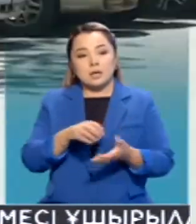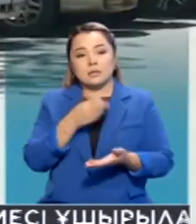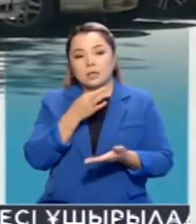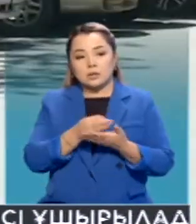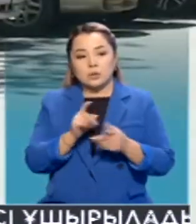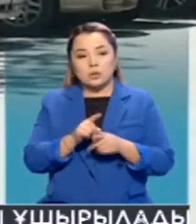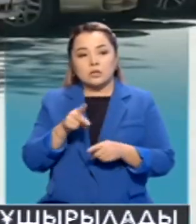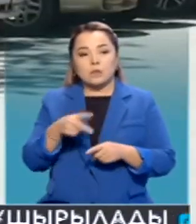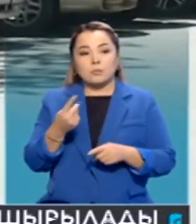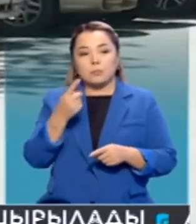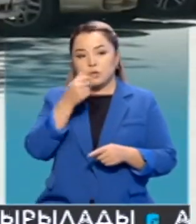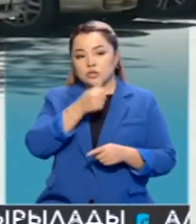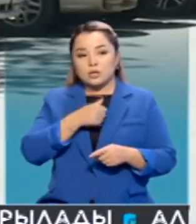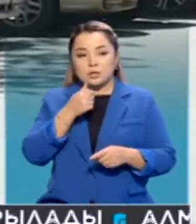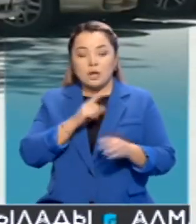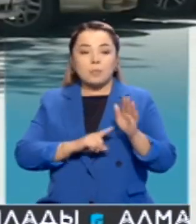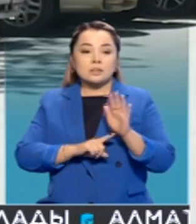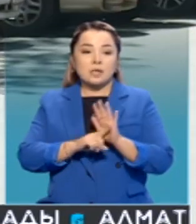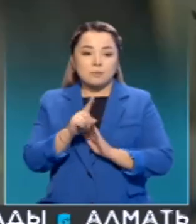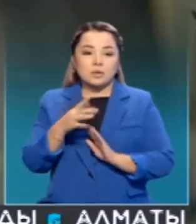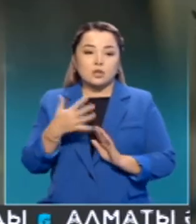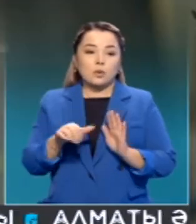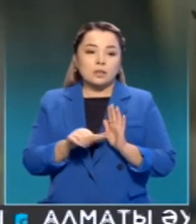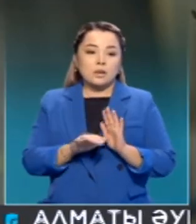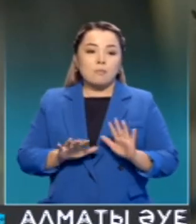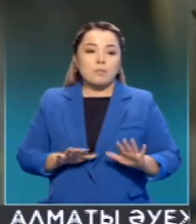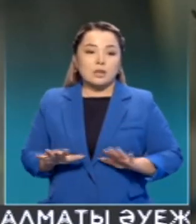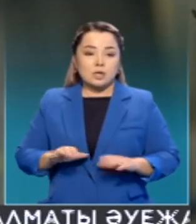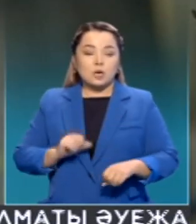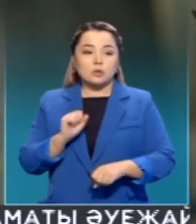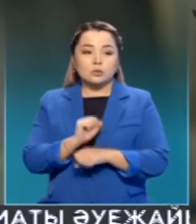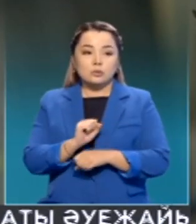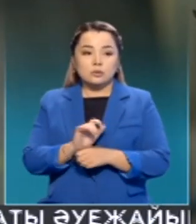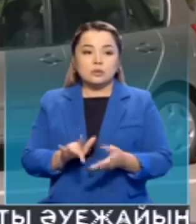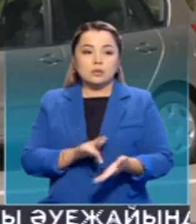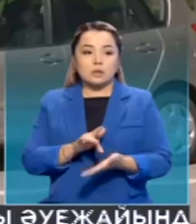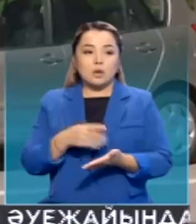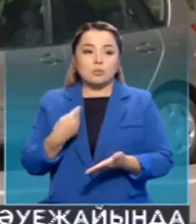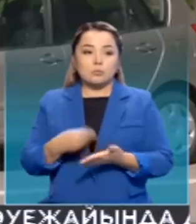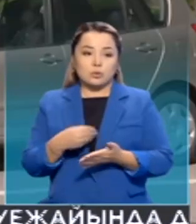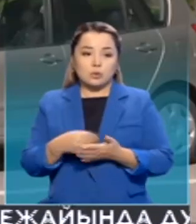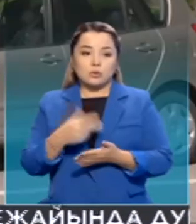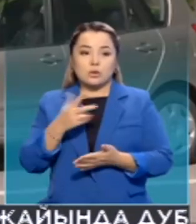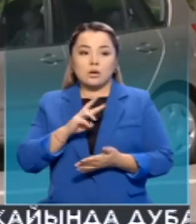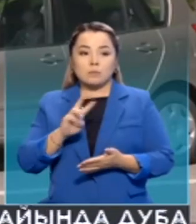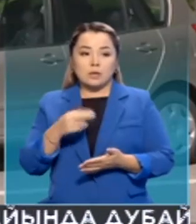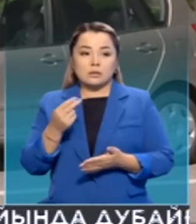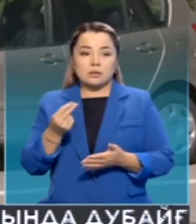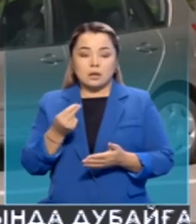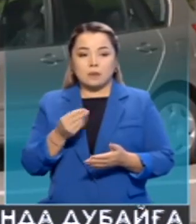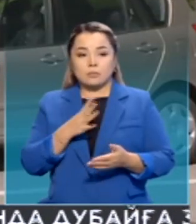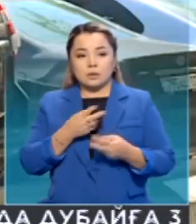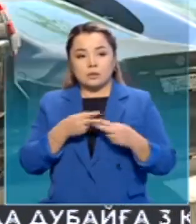мәліметінше, 2021 жылдың басынан 56 базардағы тұрақтардан қала бюджетіне 3 миллиард теңгеге жуық қаражат түскен.